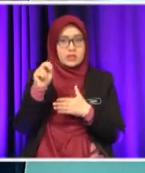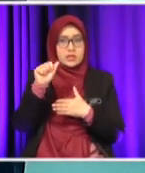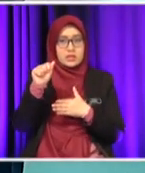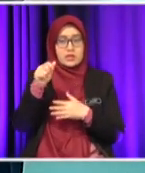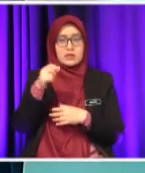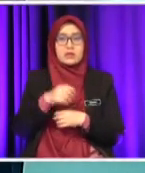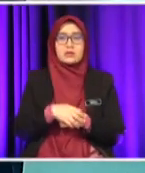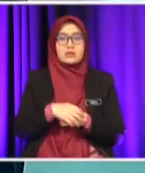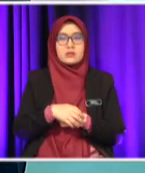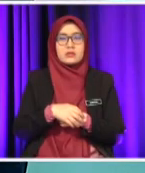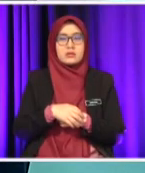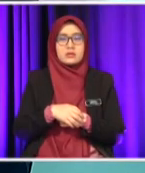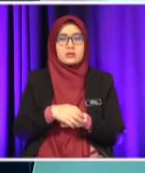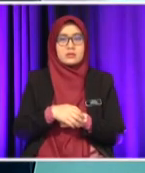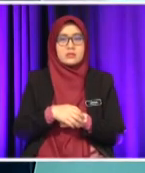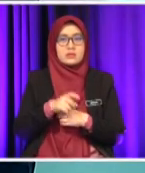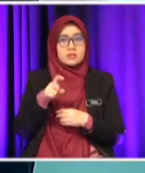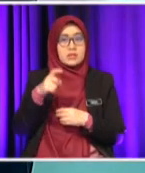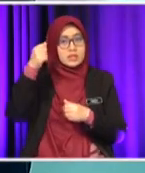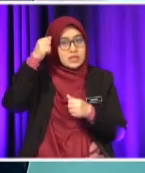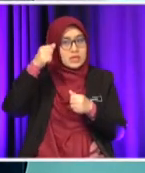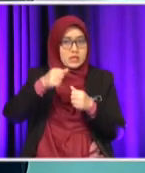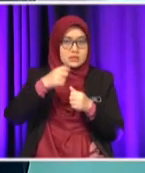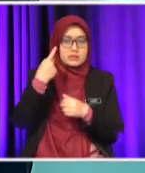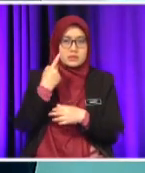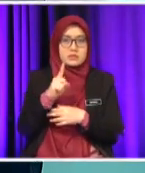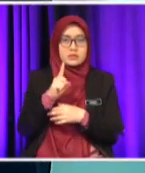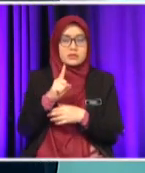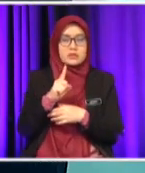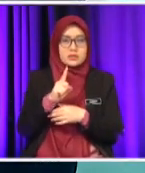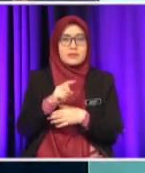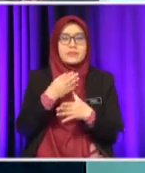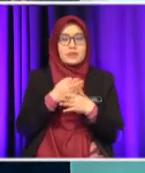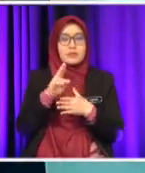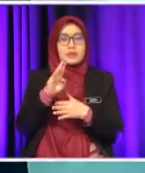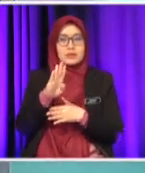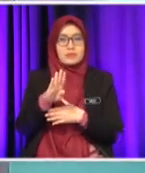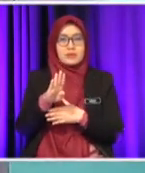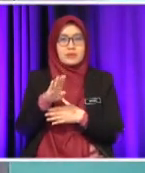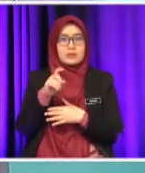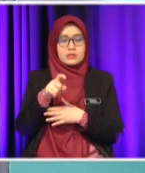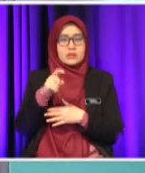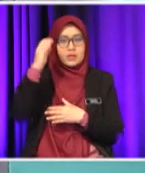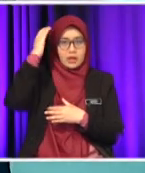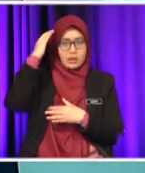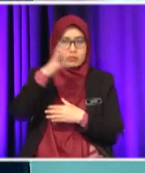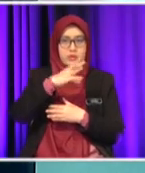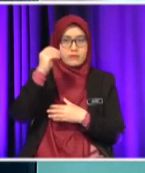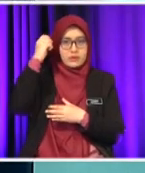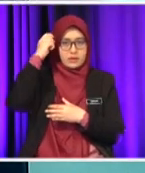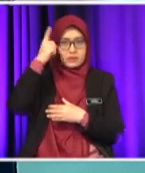daripada bagian I untuk membantu kita menjawab bagian B Ya tapi saya eee